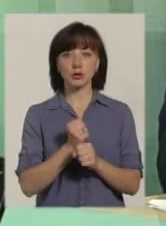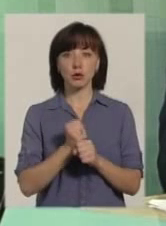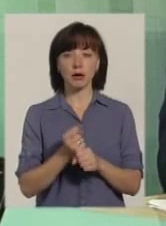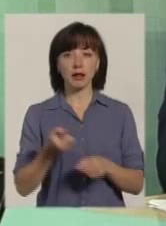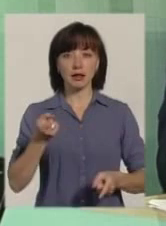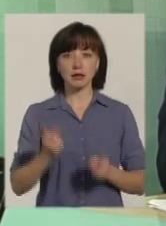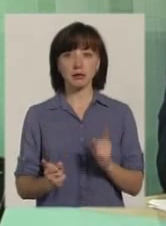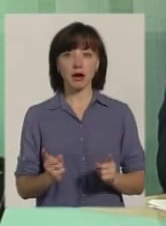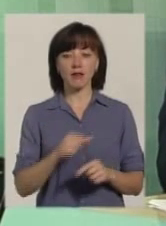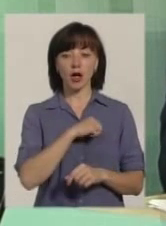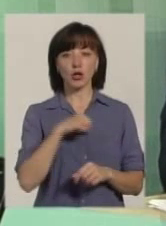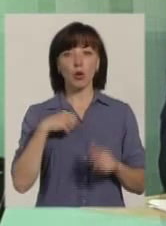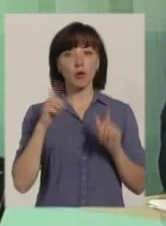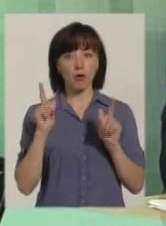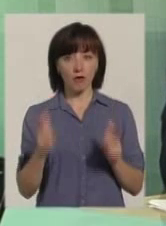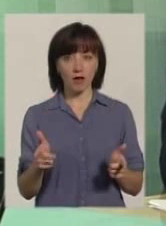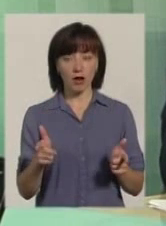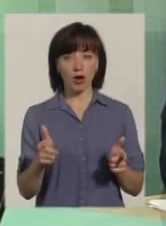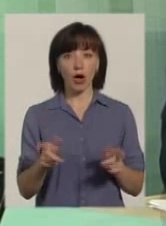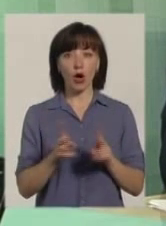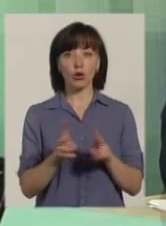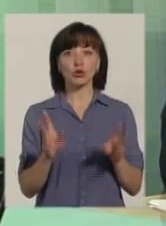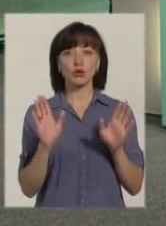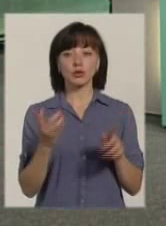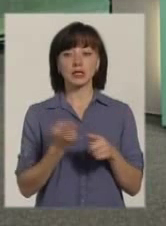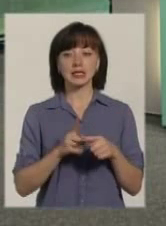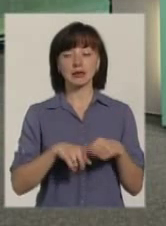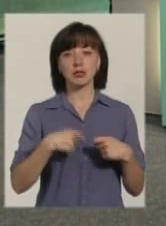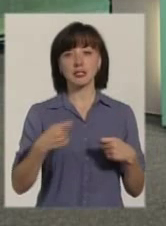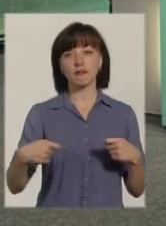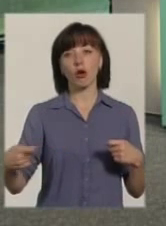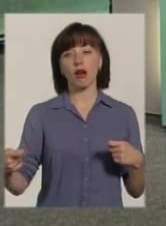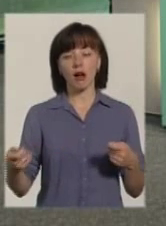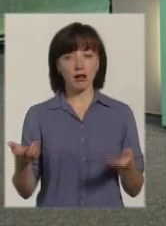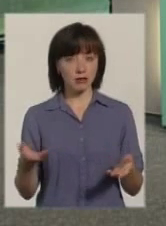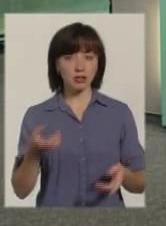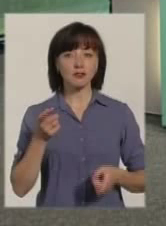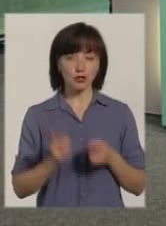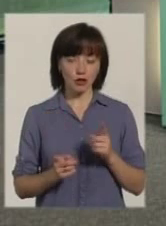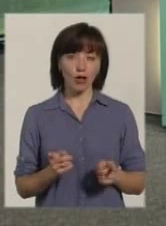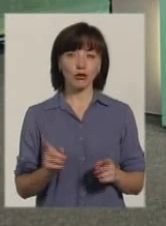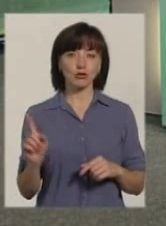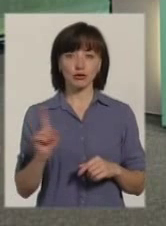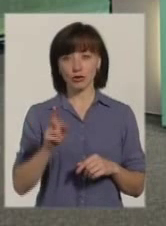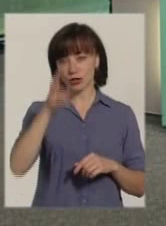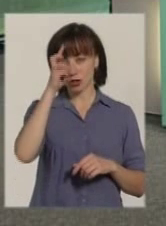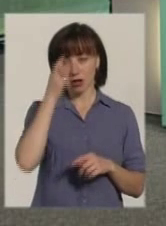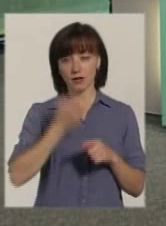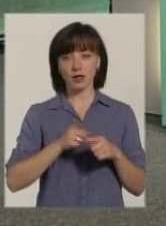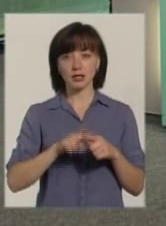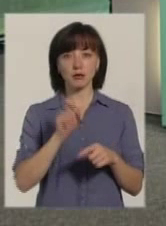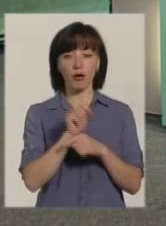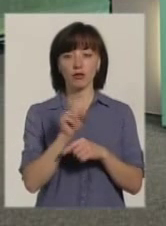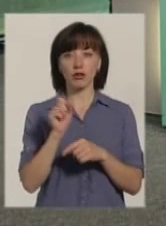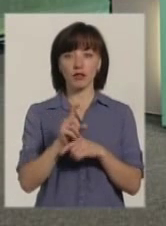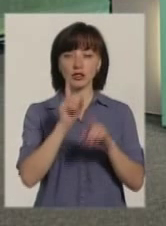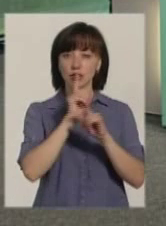насправді добровільно. Ті, хто будуть з цим зволікати, затягувати, звичайно, що держава ці повноваження не